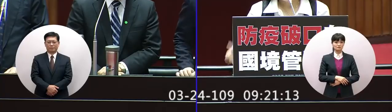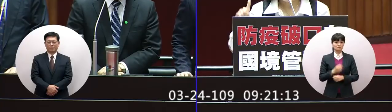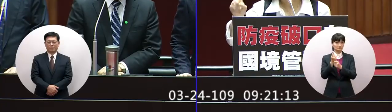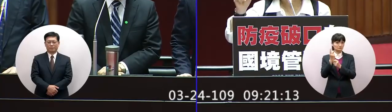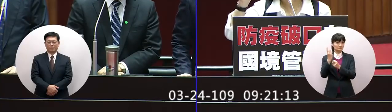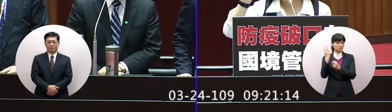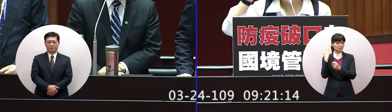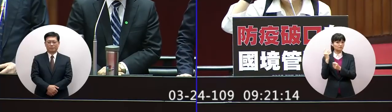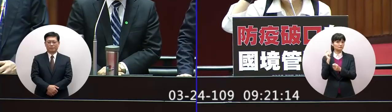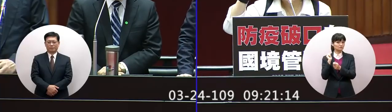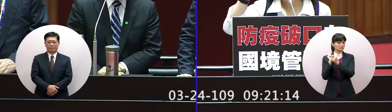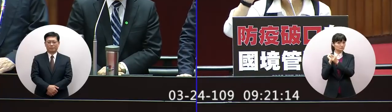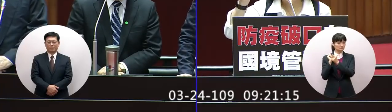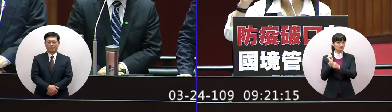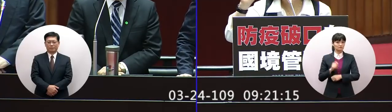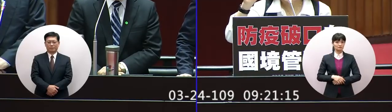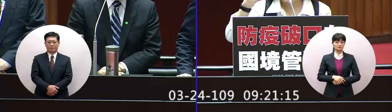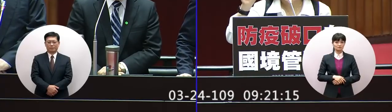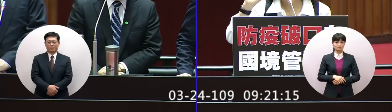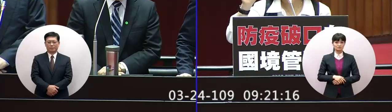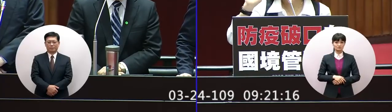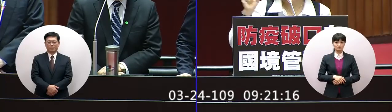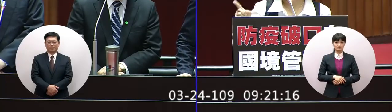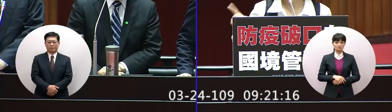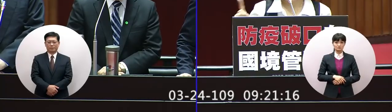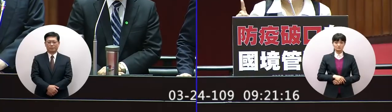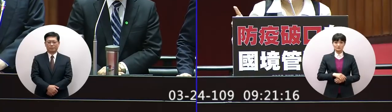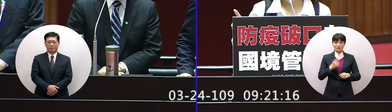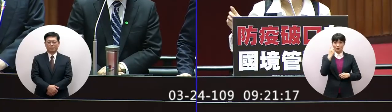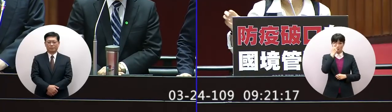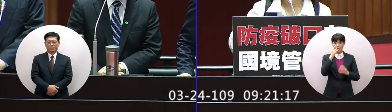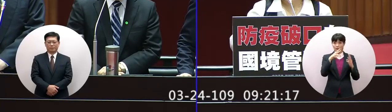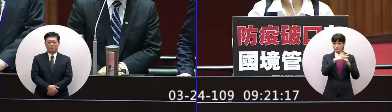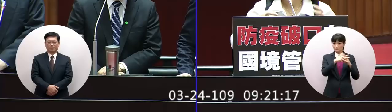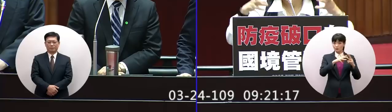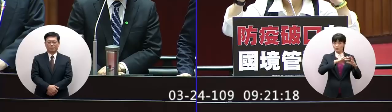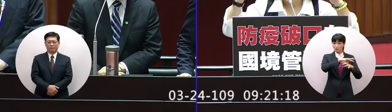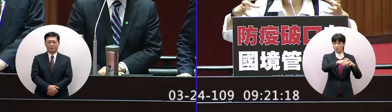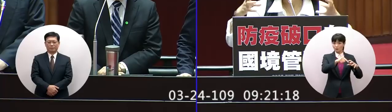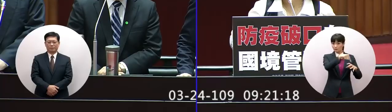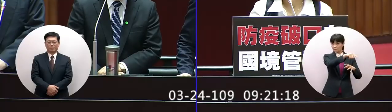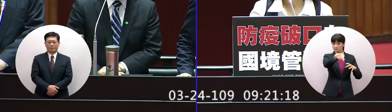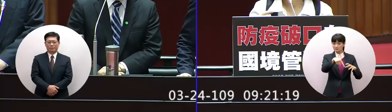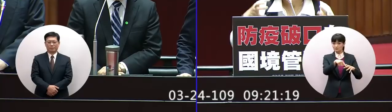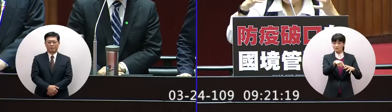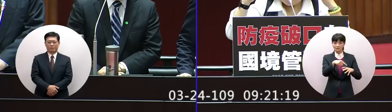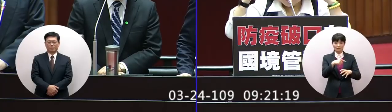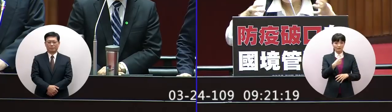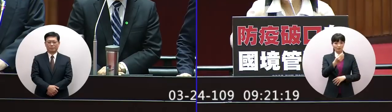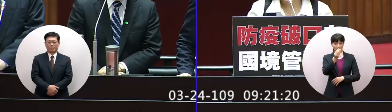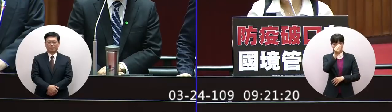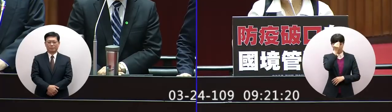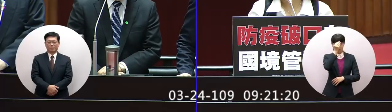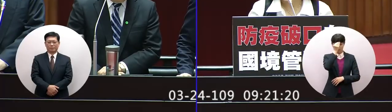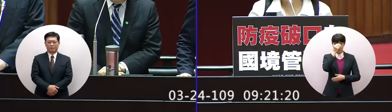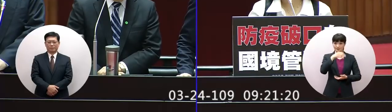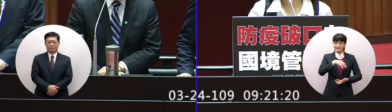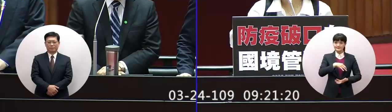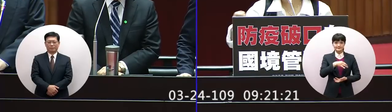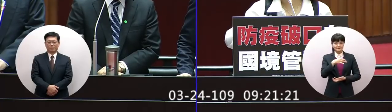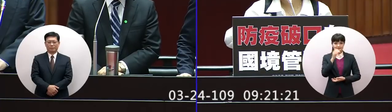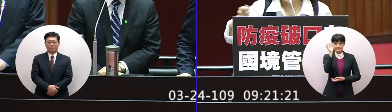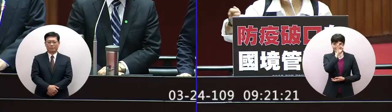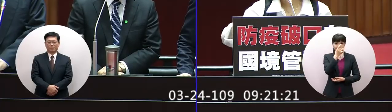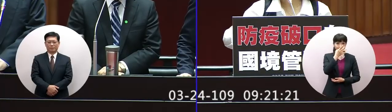年破了一个已经困扰欧洲10年的一个国际诈骗集团，